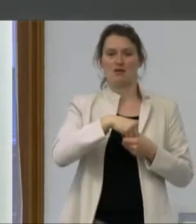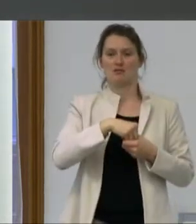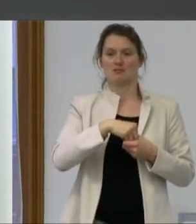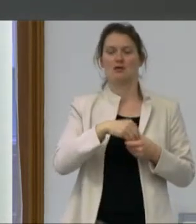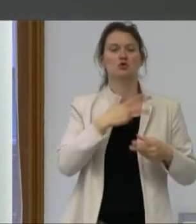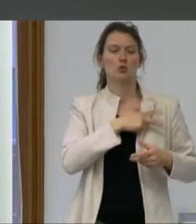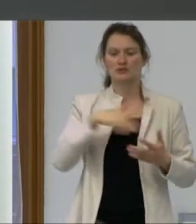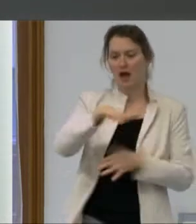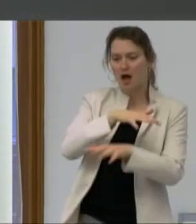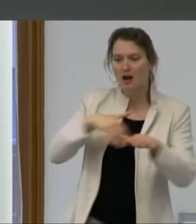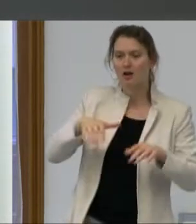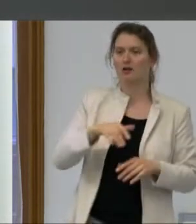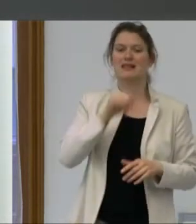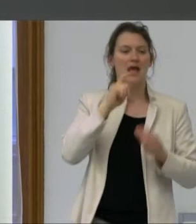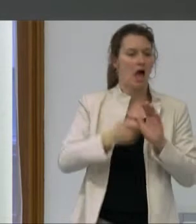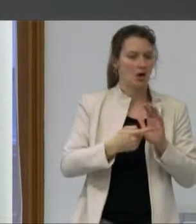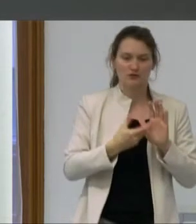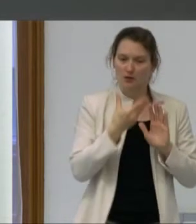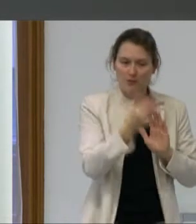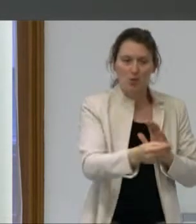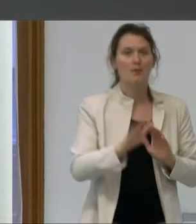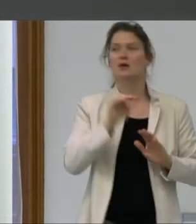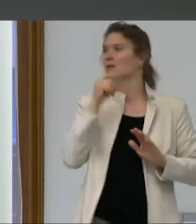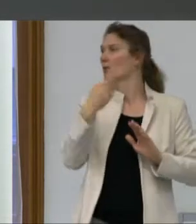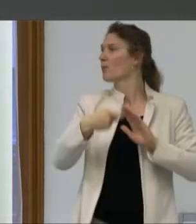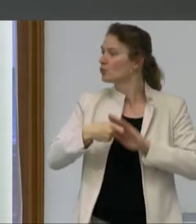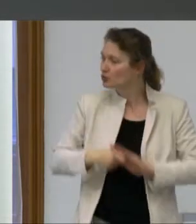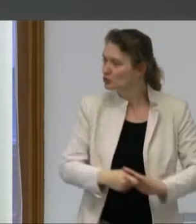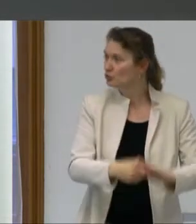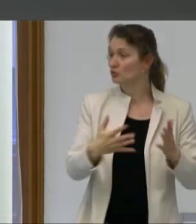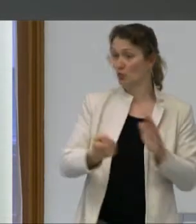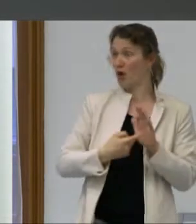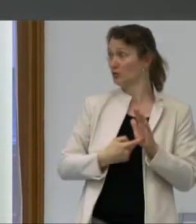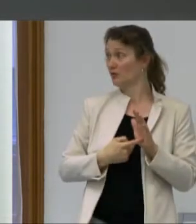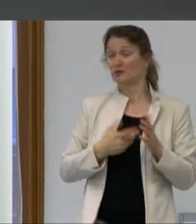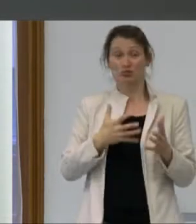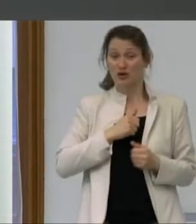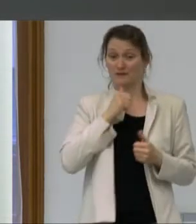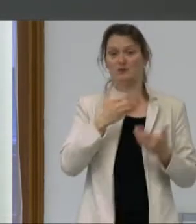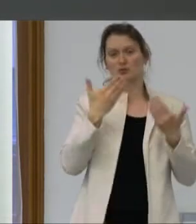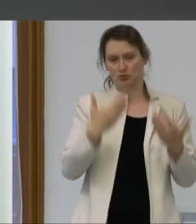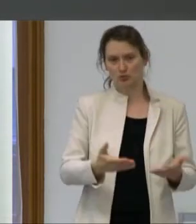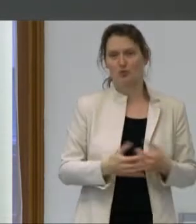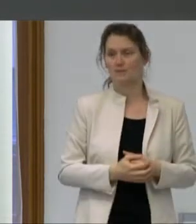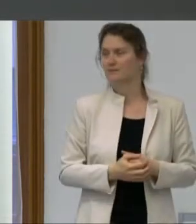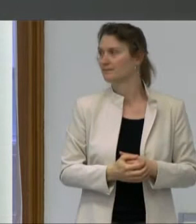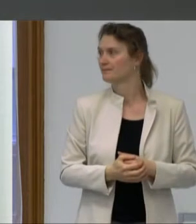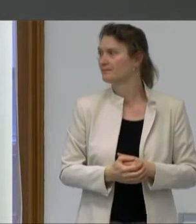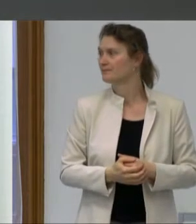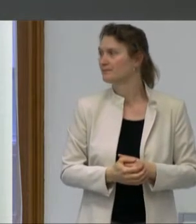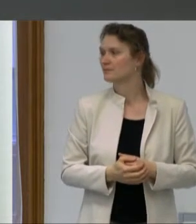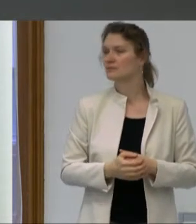wenn sie nicht herausgefordert werden und wenn sie nicht unterstützt werden, diese Herausforderungen zu bewältigen. Auch